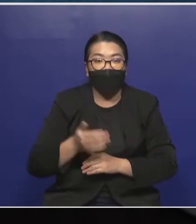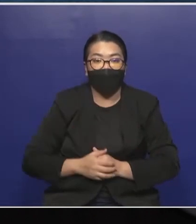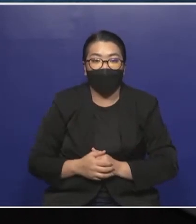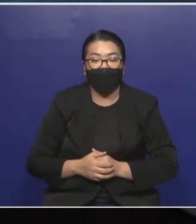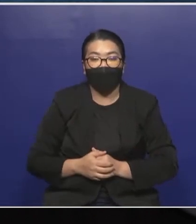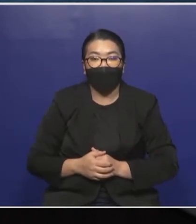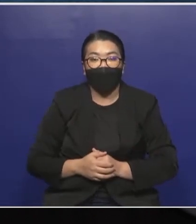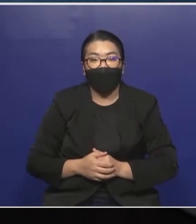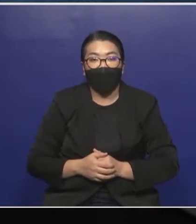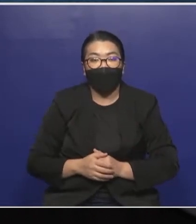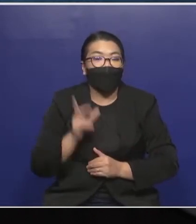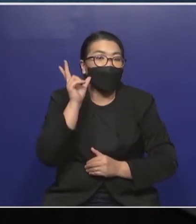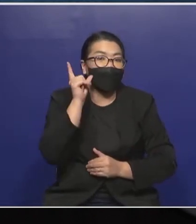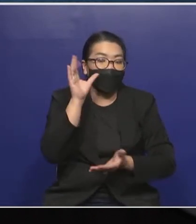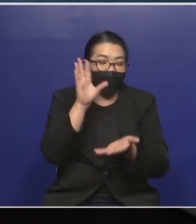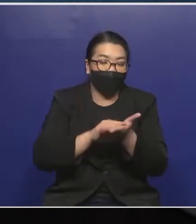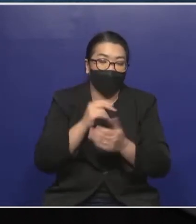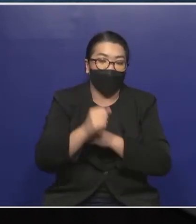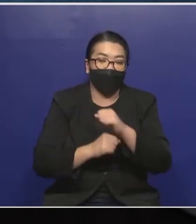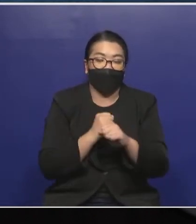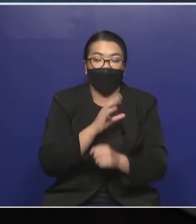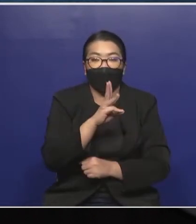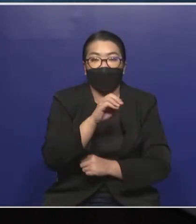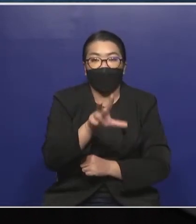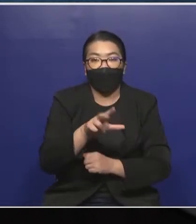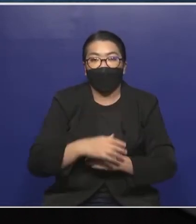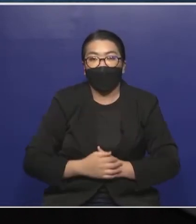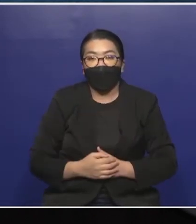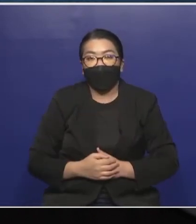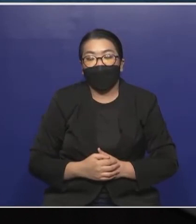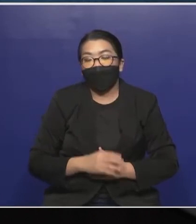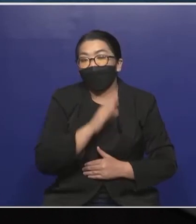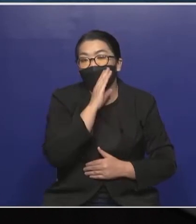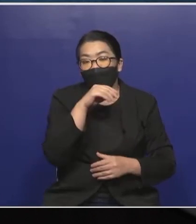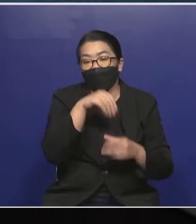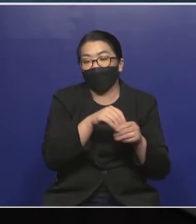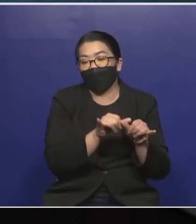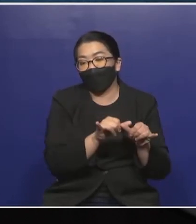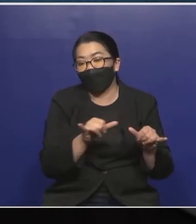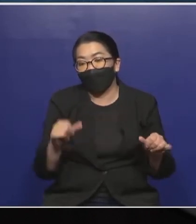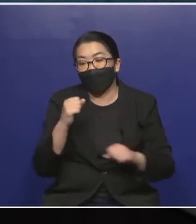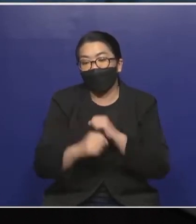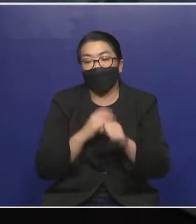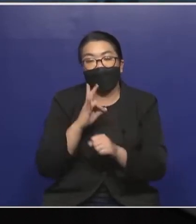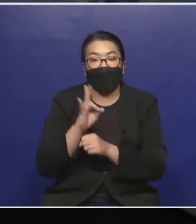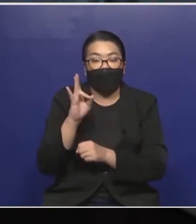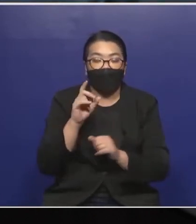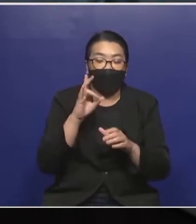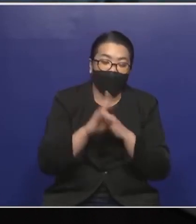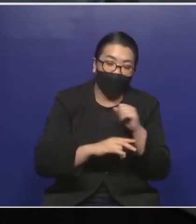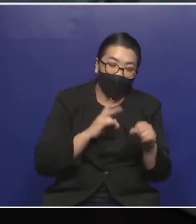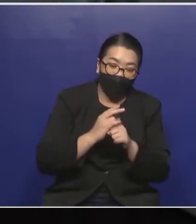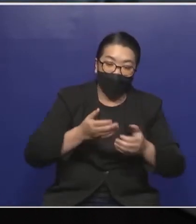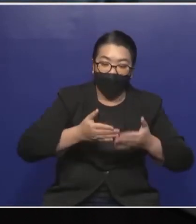นี่ครับ นี่เปข้อมูลเมป 63 ทผ่านมานี่เองถ้าอยู่ต่ไปอก 7 ปี จะไมให้ 7 ปีซ่อม7 ปี